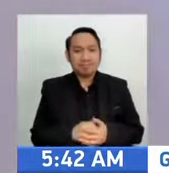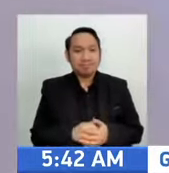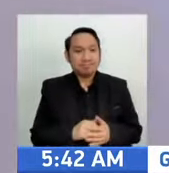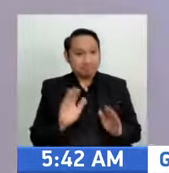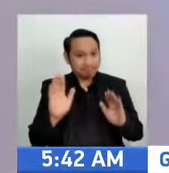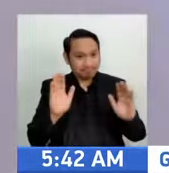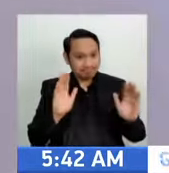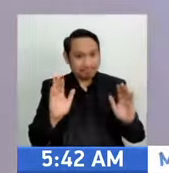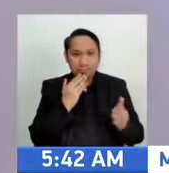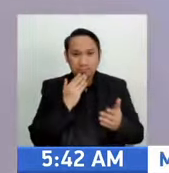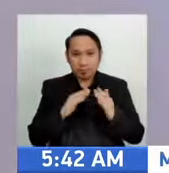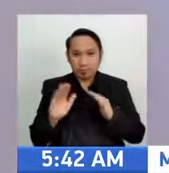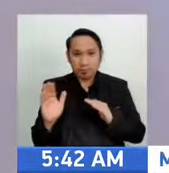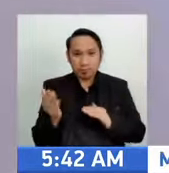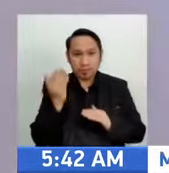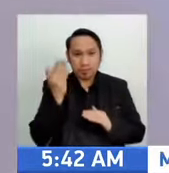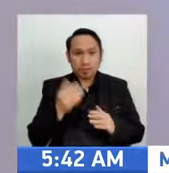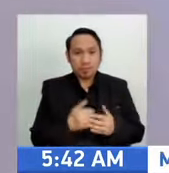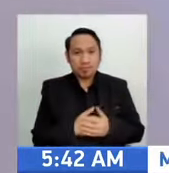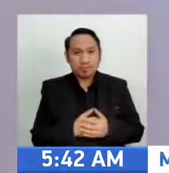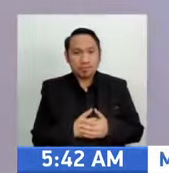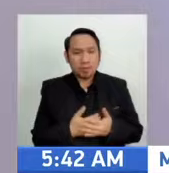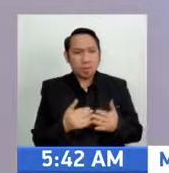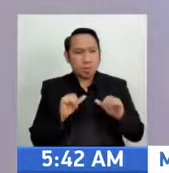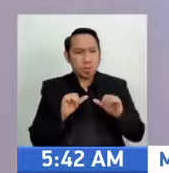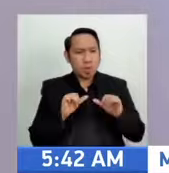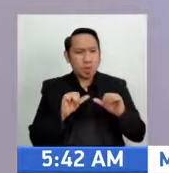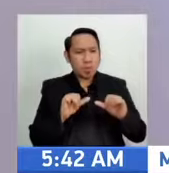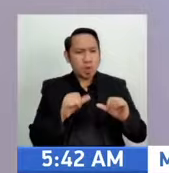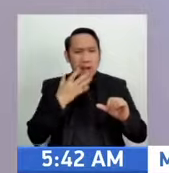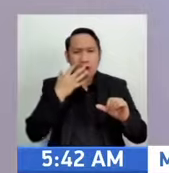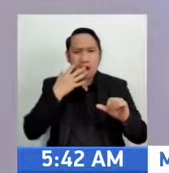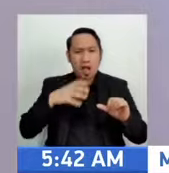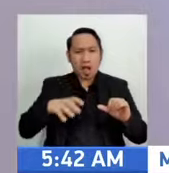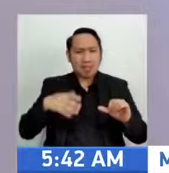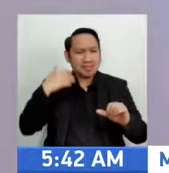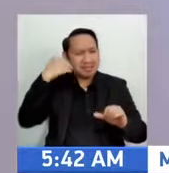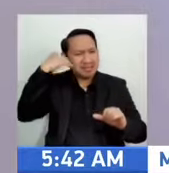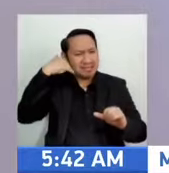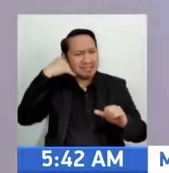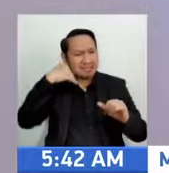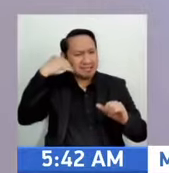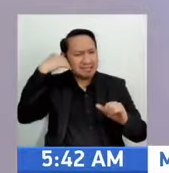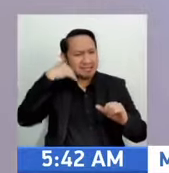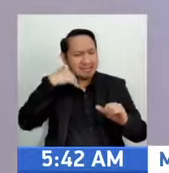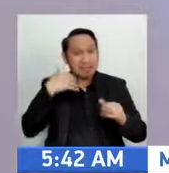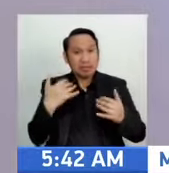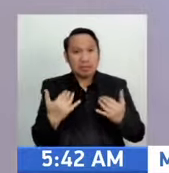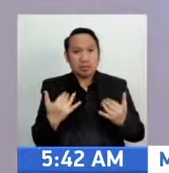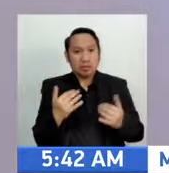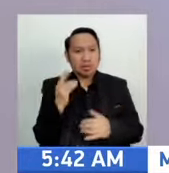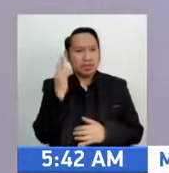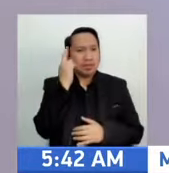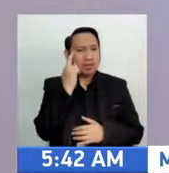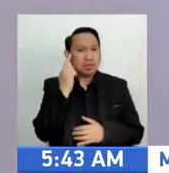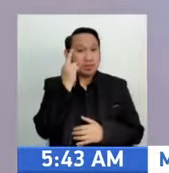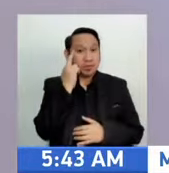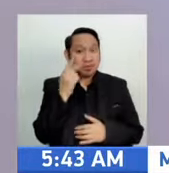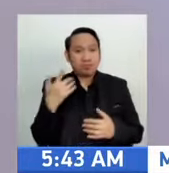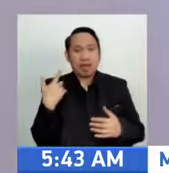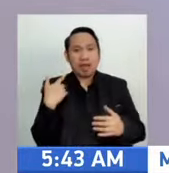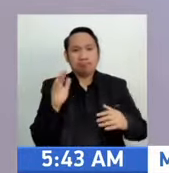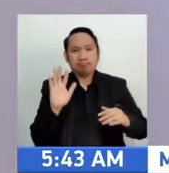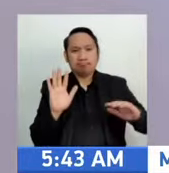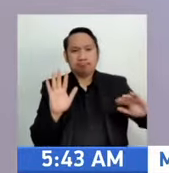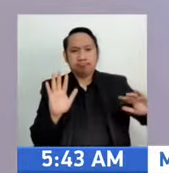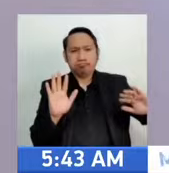mga kapuso. Magpapatuloy ang mainit at malinsang panahon sa bansa ngayong araw. Ang dahilan po niyan ay easterlies ayon sa pag-asa. Ngayong